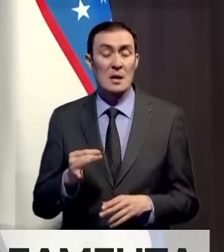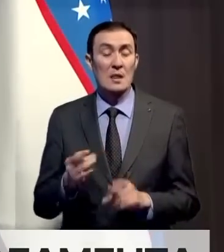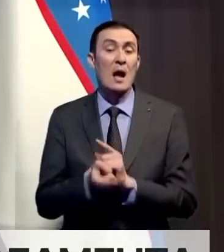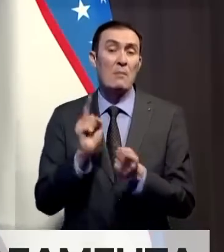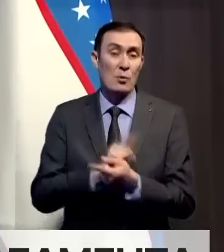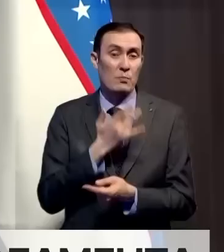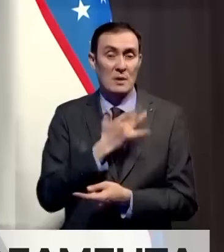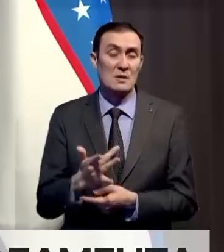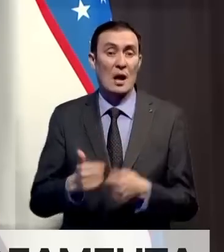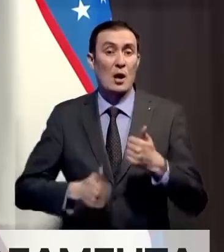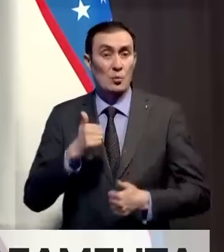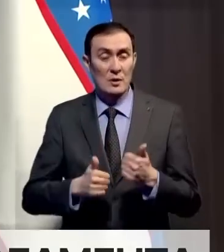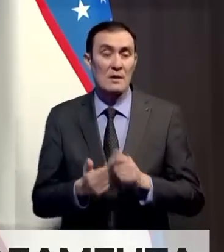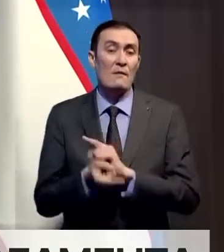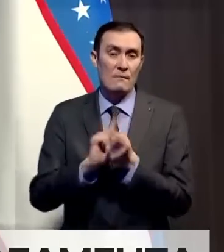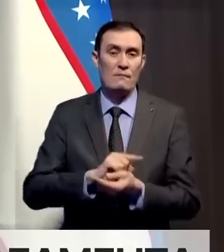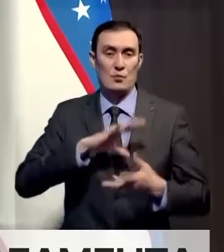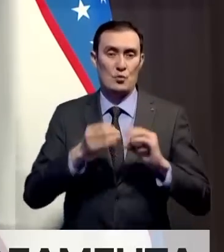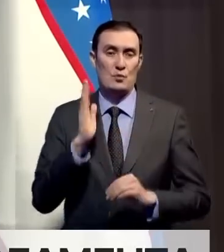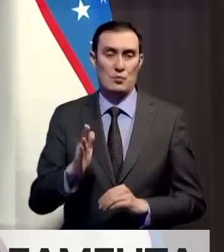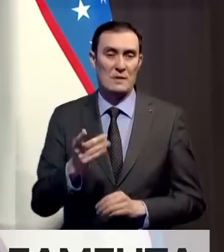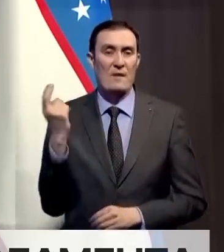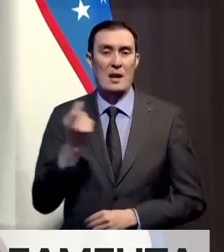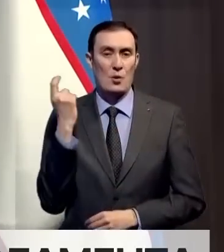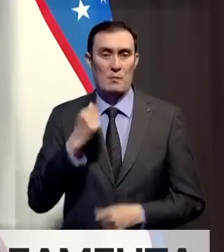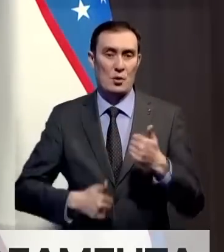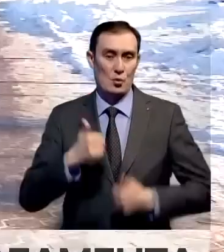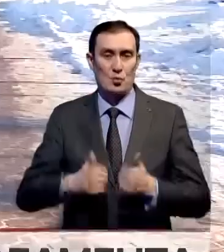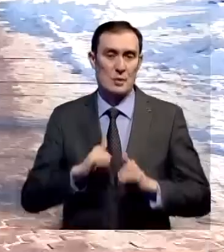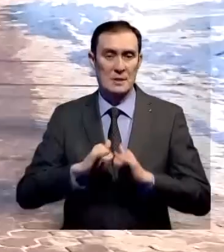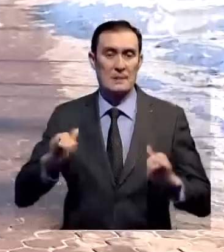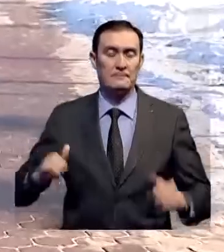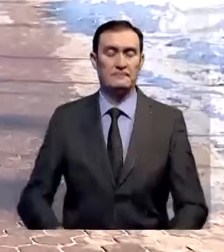наоборот, политическая конкуренция приведет к экономической конкуренции.